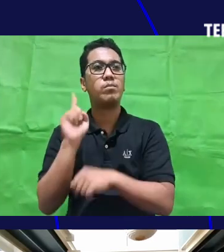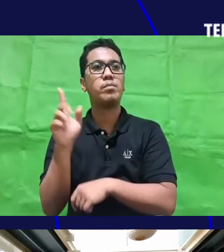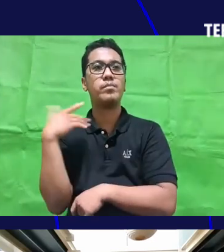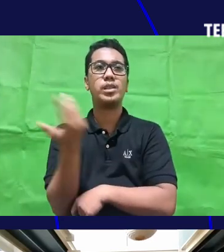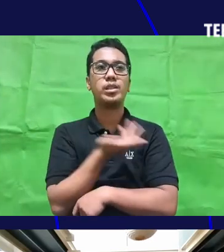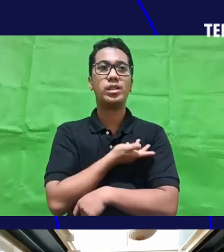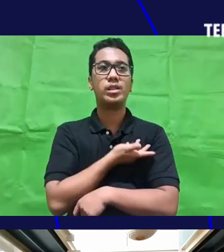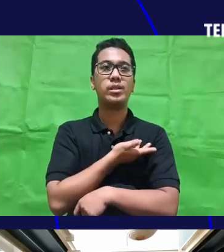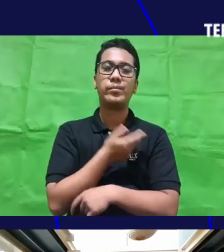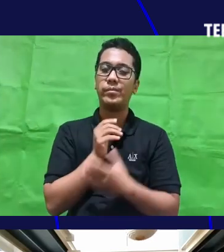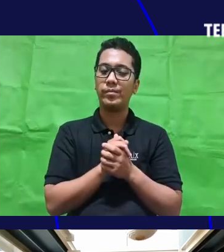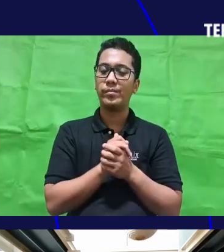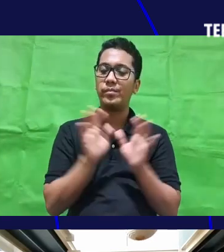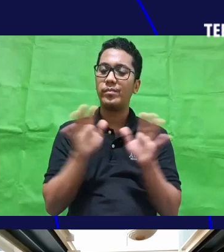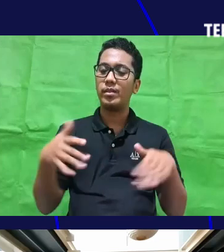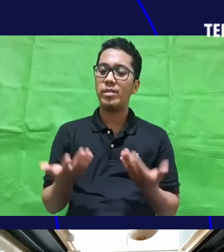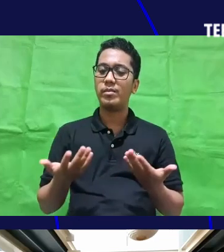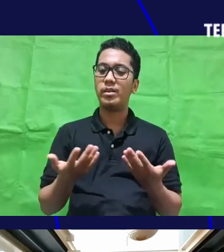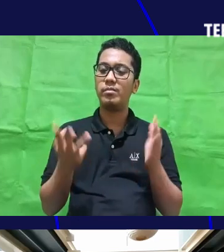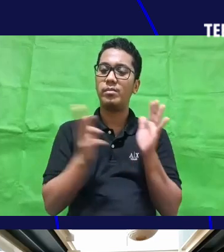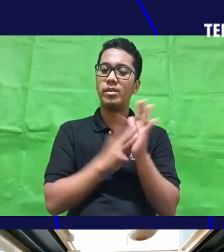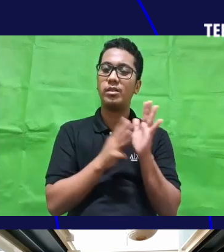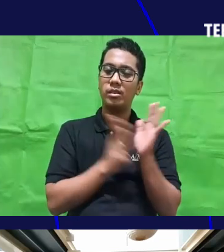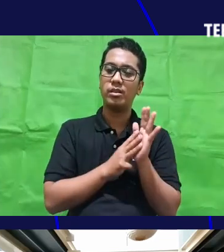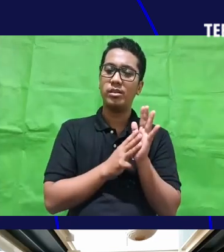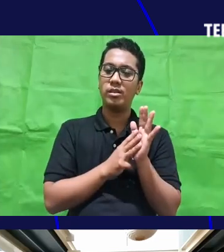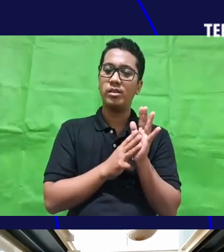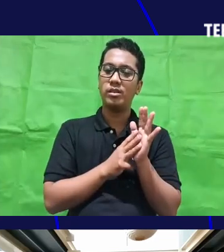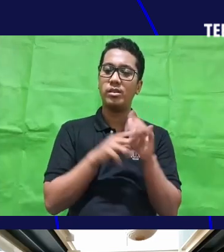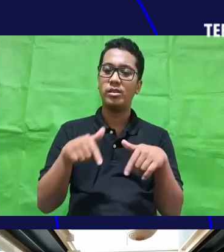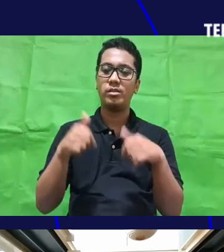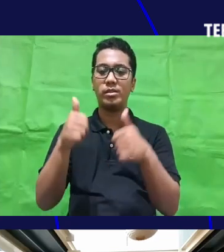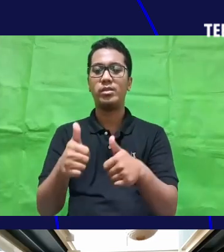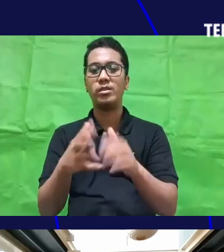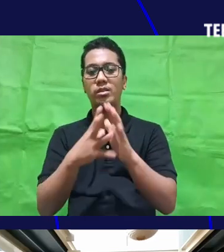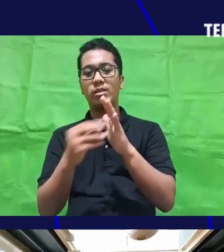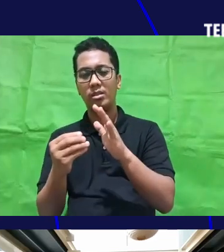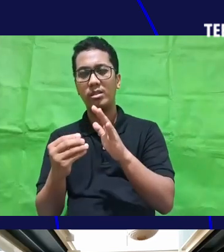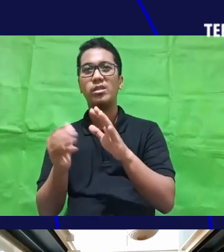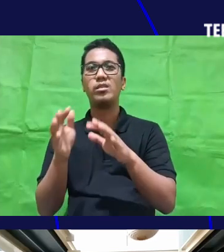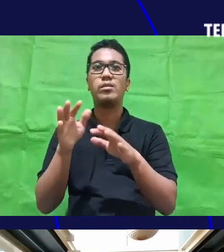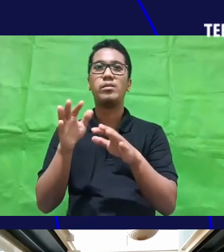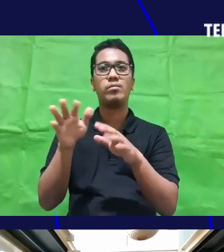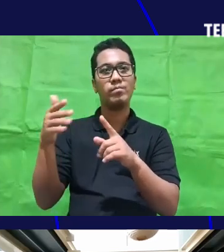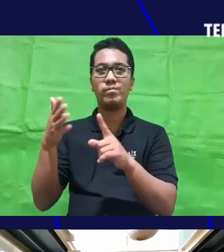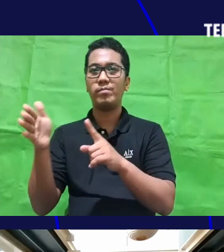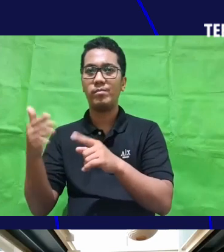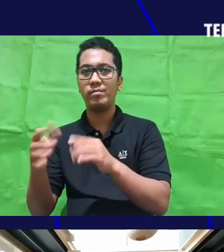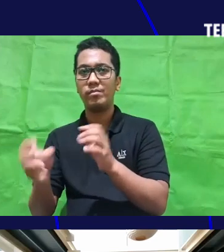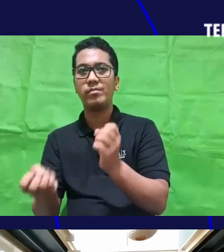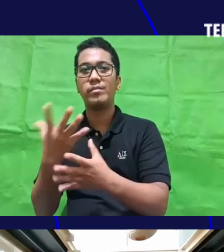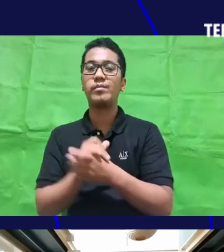jadi bagaimana problematisir bisa dilakukan saat tinggal, alih-alih setelah pergi gitu. Jadi